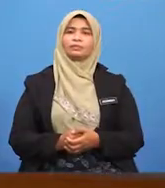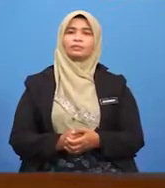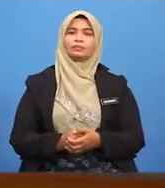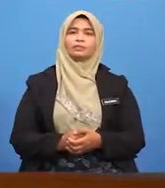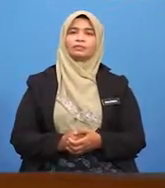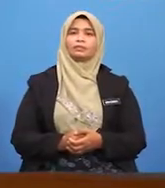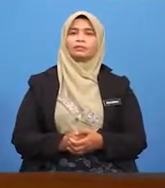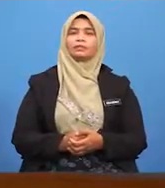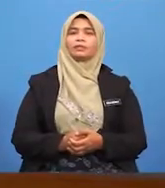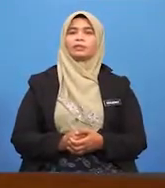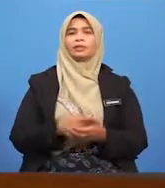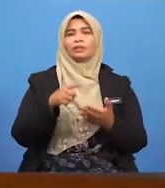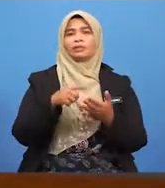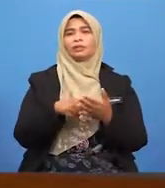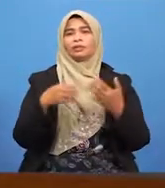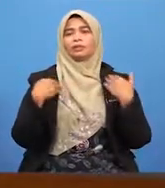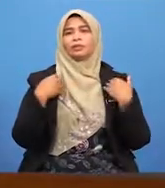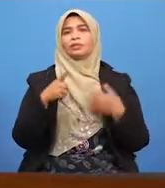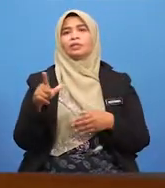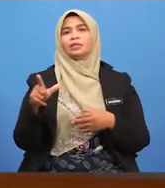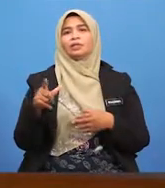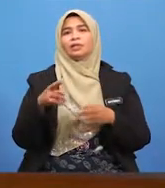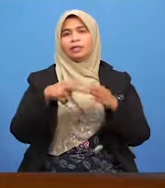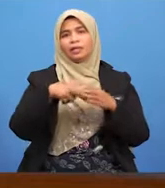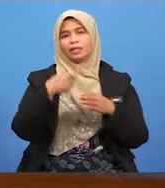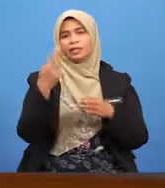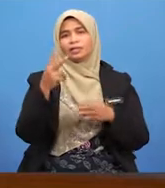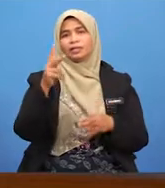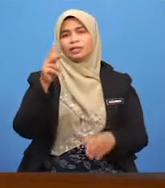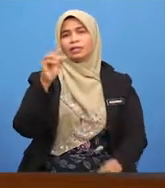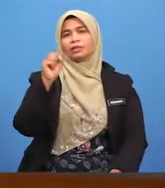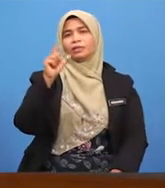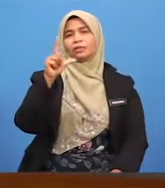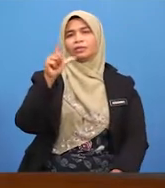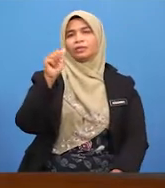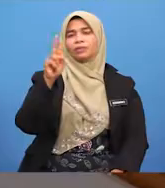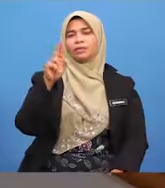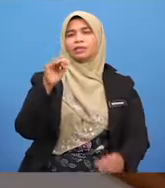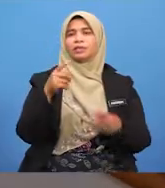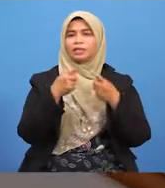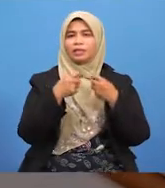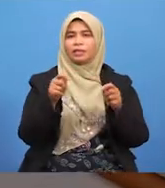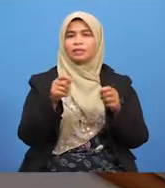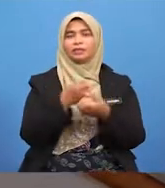Oke ini adalah hasil Cole yang telah ditekan